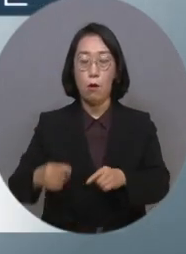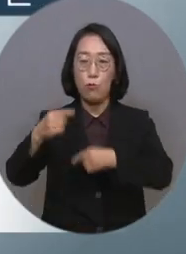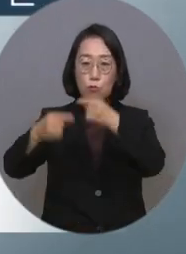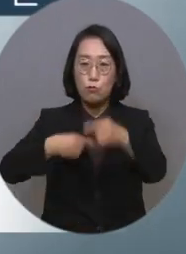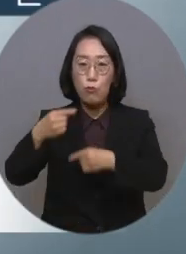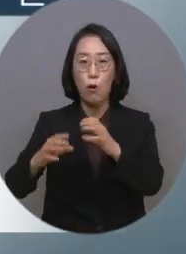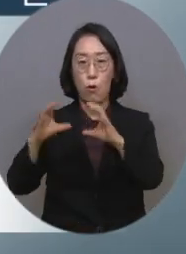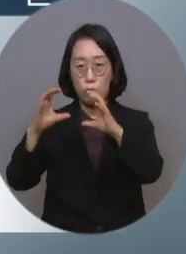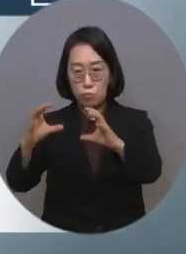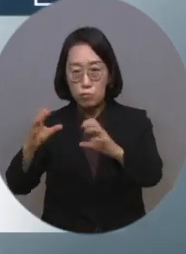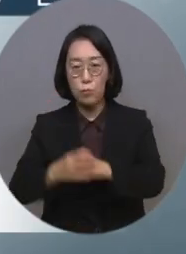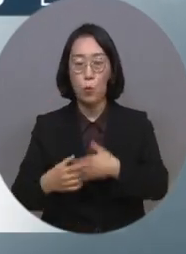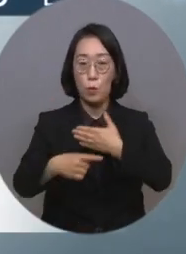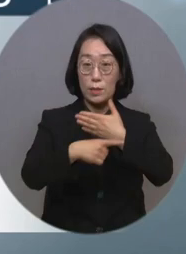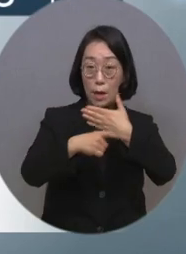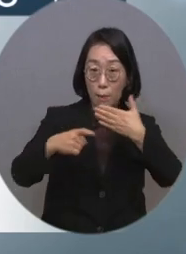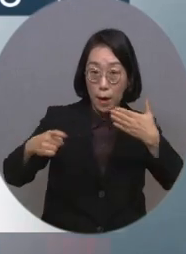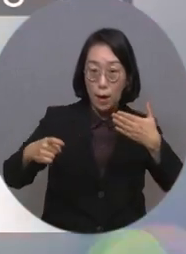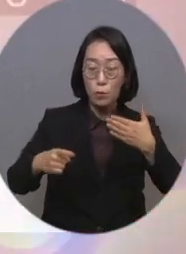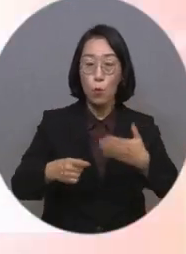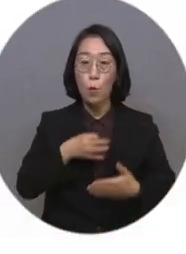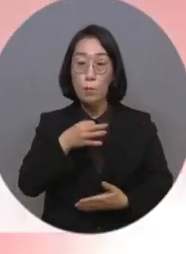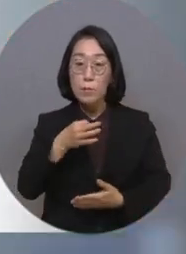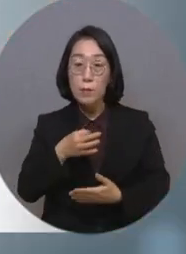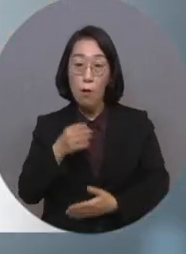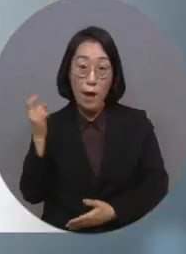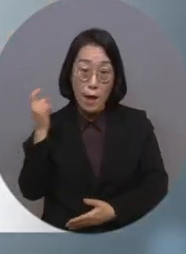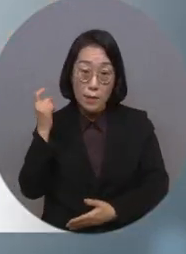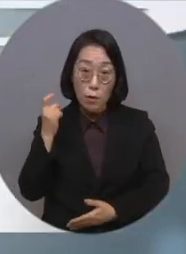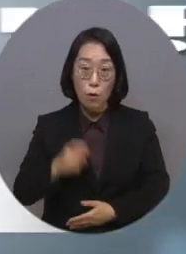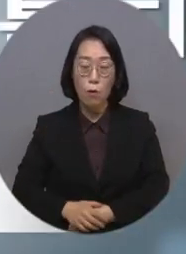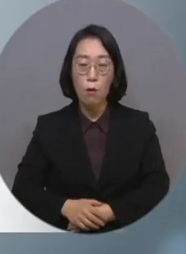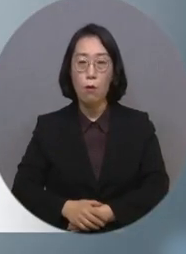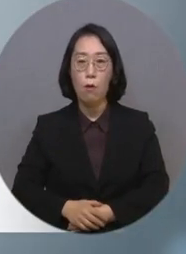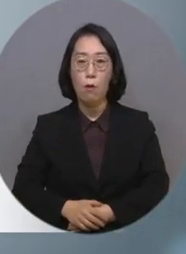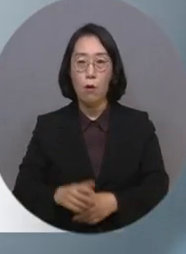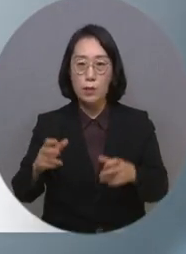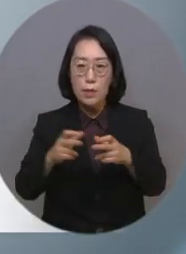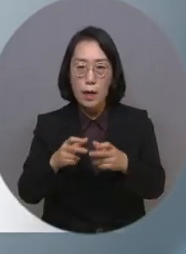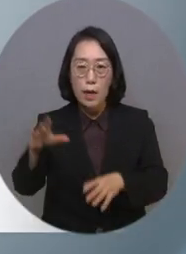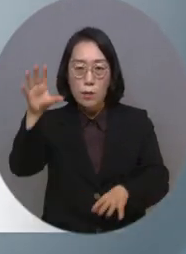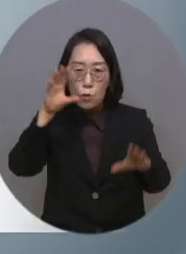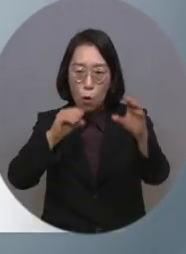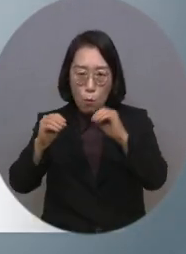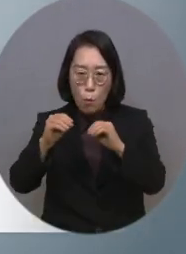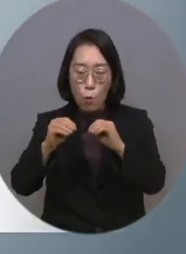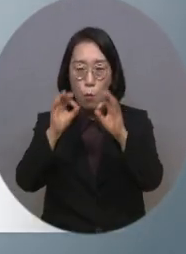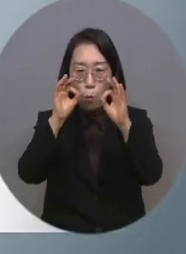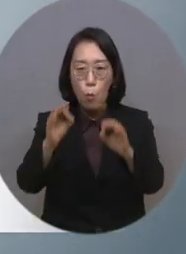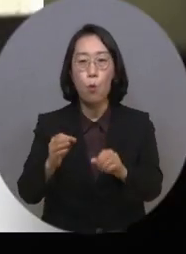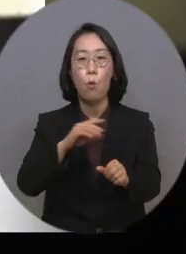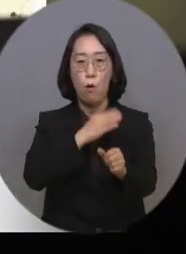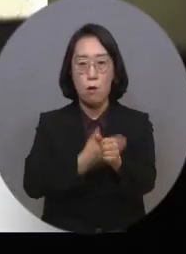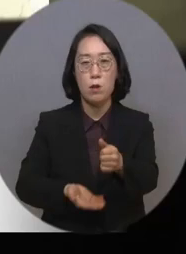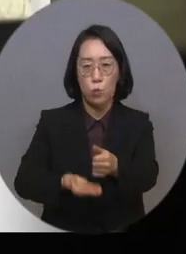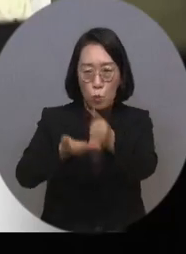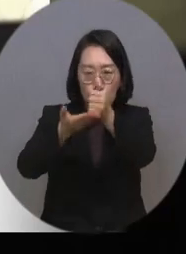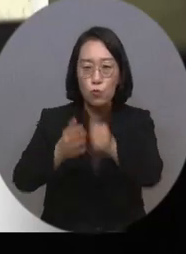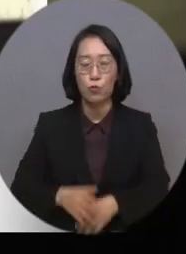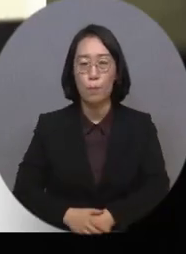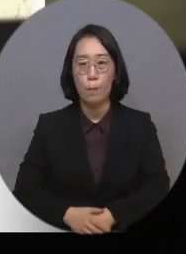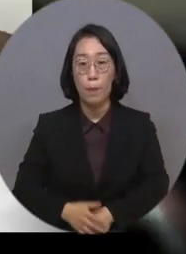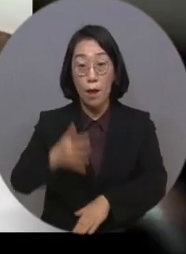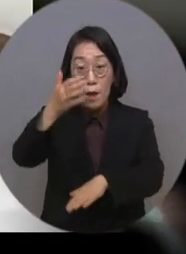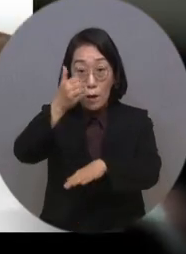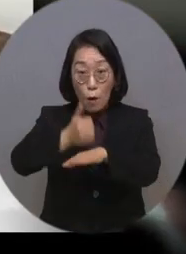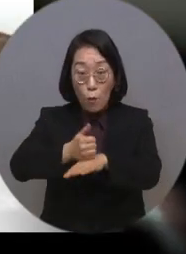수어 자막은 물론 화면 해설 방송을 통해 장애인의 방송 정보 접근권에 노력하고 있습니다. 이번 선정